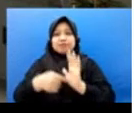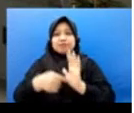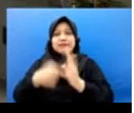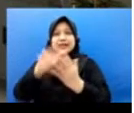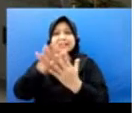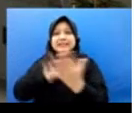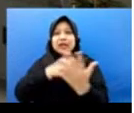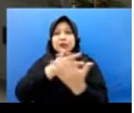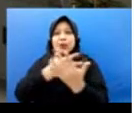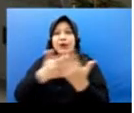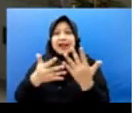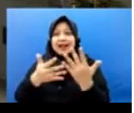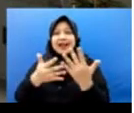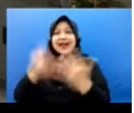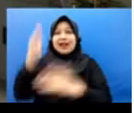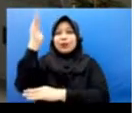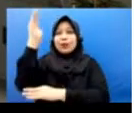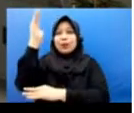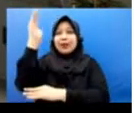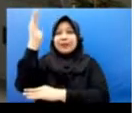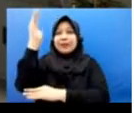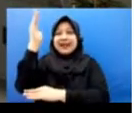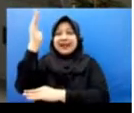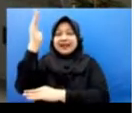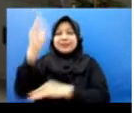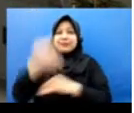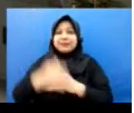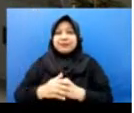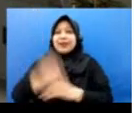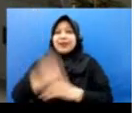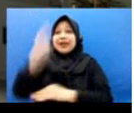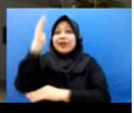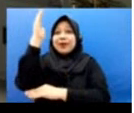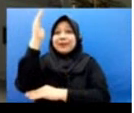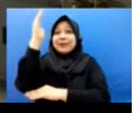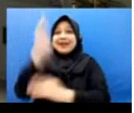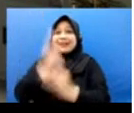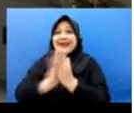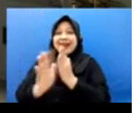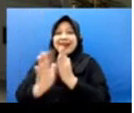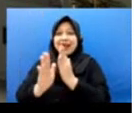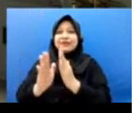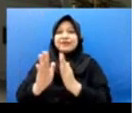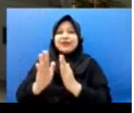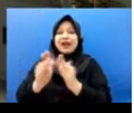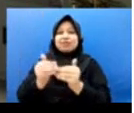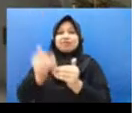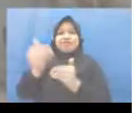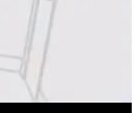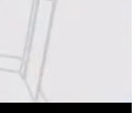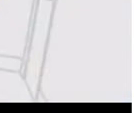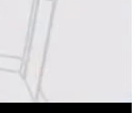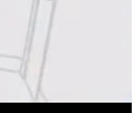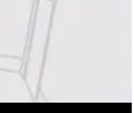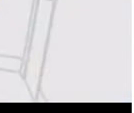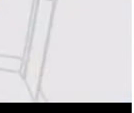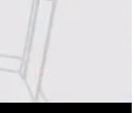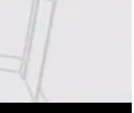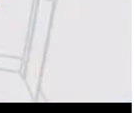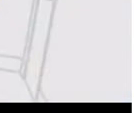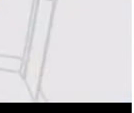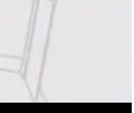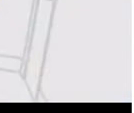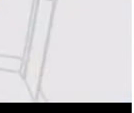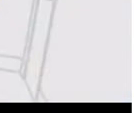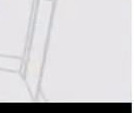adanya webinar. Webinar ini akan dilakukan secara live sampai di 4 minggu ke depan. Nah, ini adalah jadwal-jadwal yang